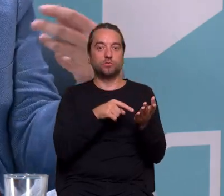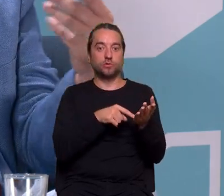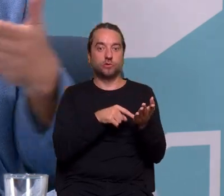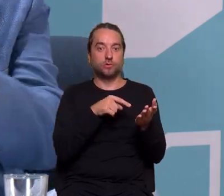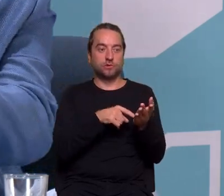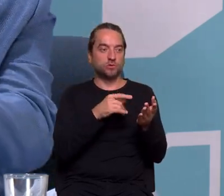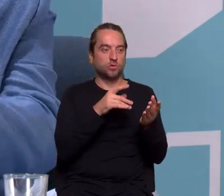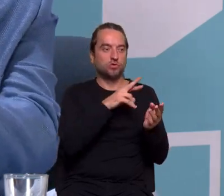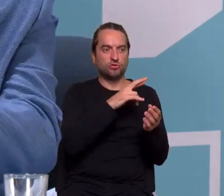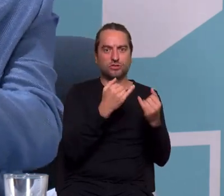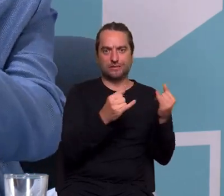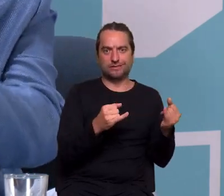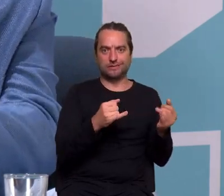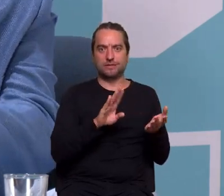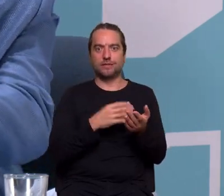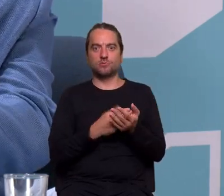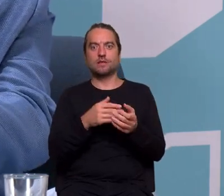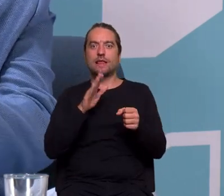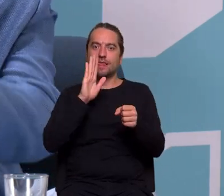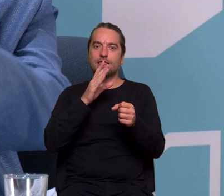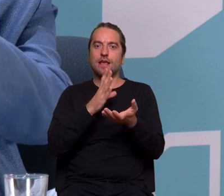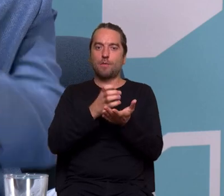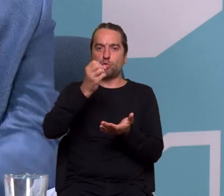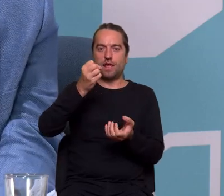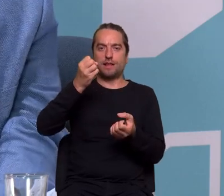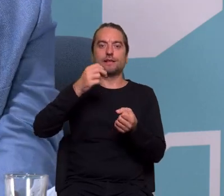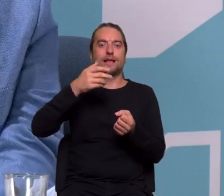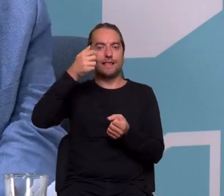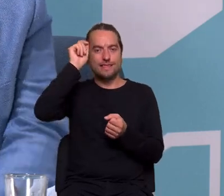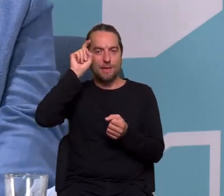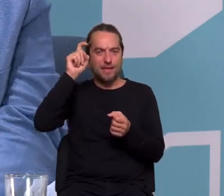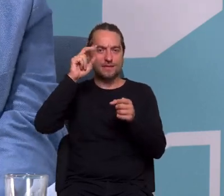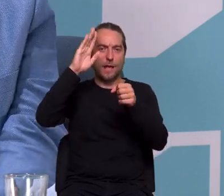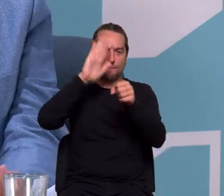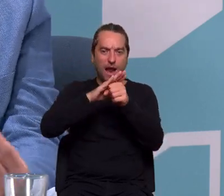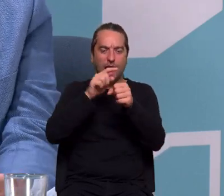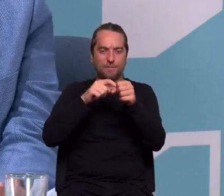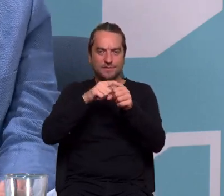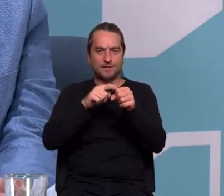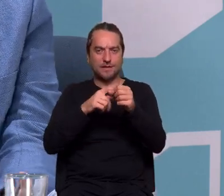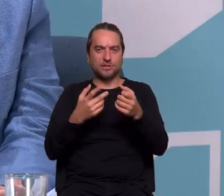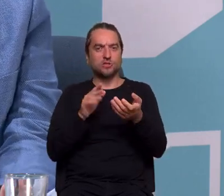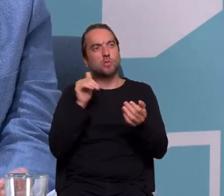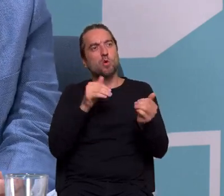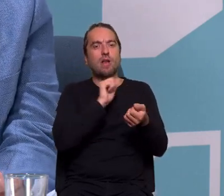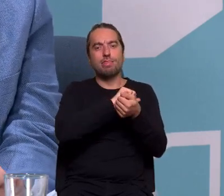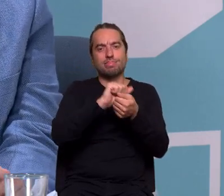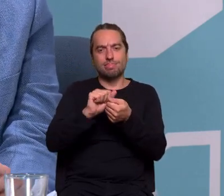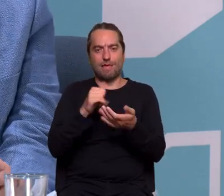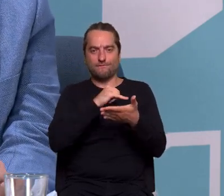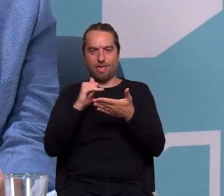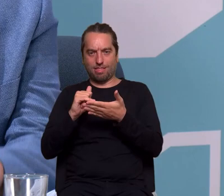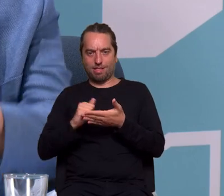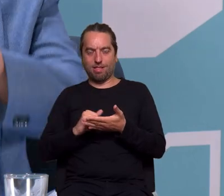że rozmawiamy o tym, czy to się da wymazać zupełnie, czy nie, bo to gdzieś się pojawia. A teraz proszę sobie wyobrazić jakby